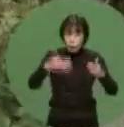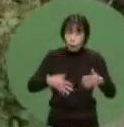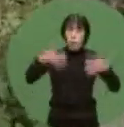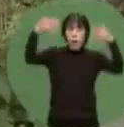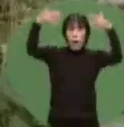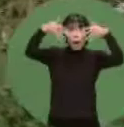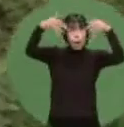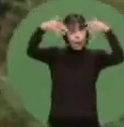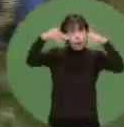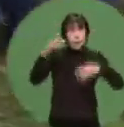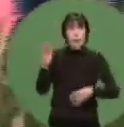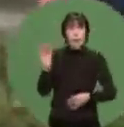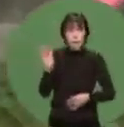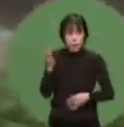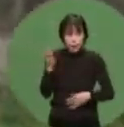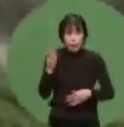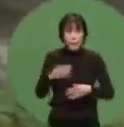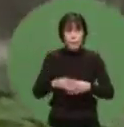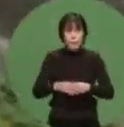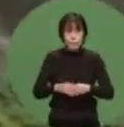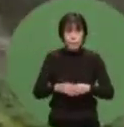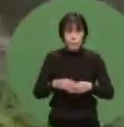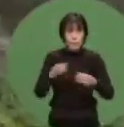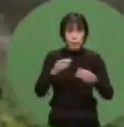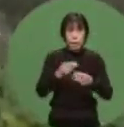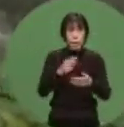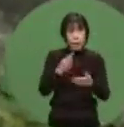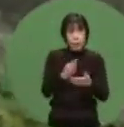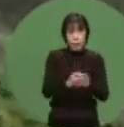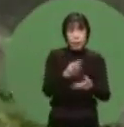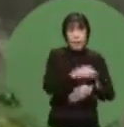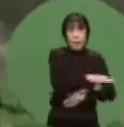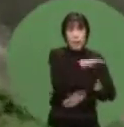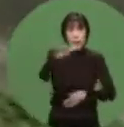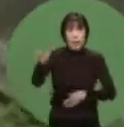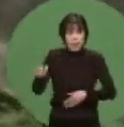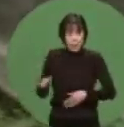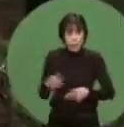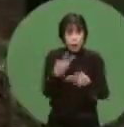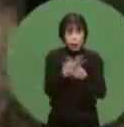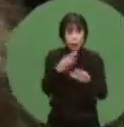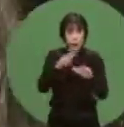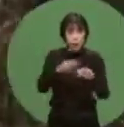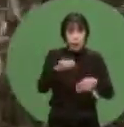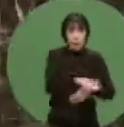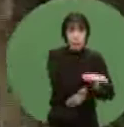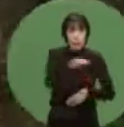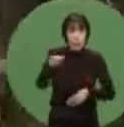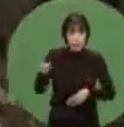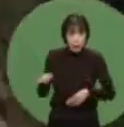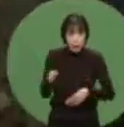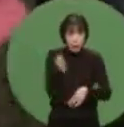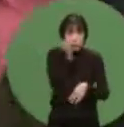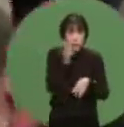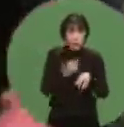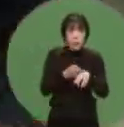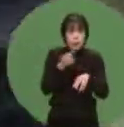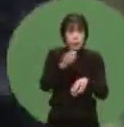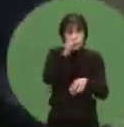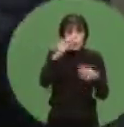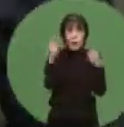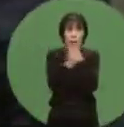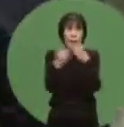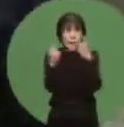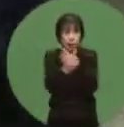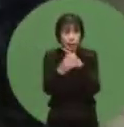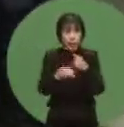途中小雨が混じるあいにくの天気となりましたが、参加した皆さんは北田原の水質改善や環境美